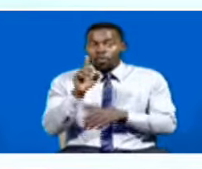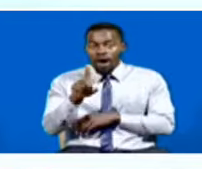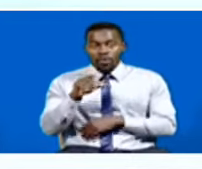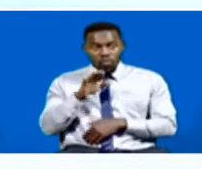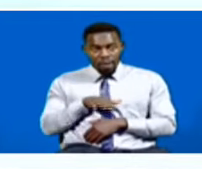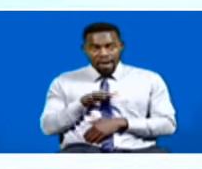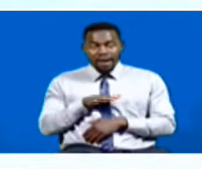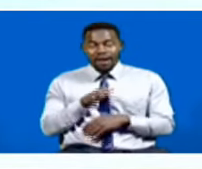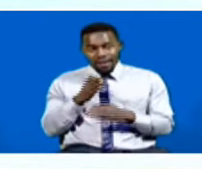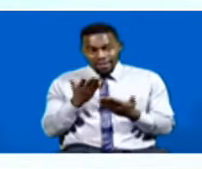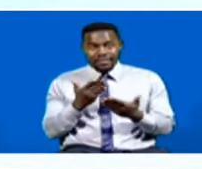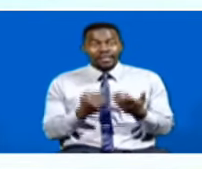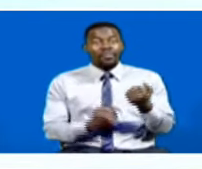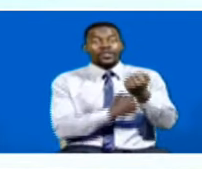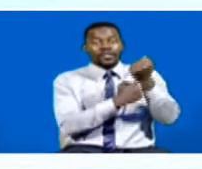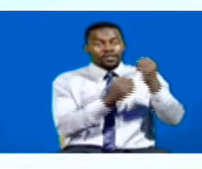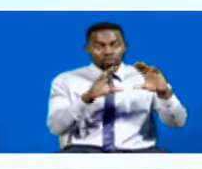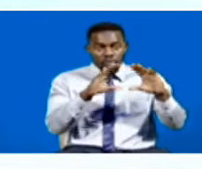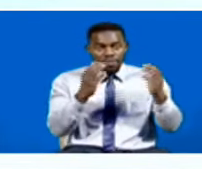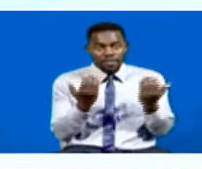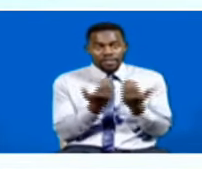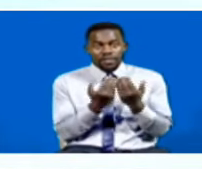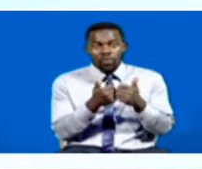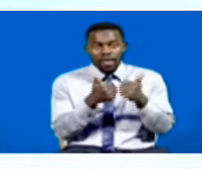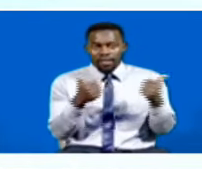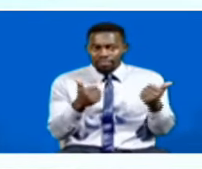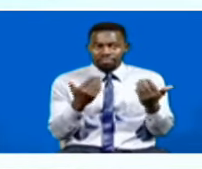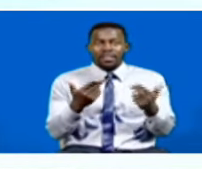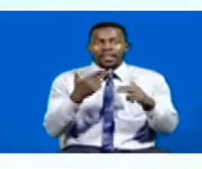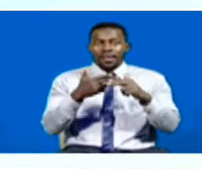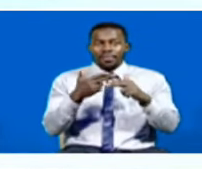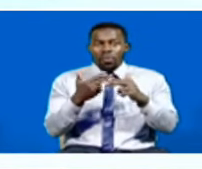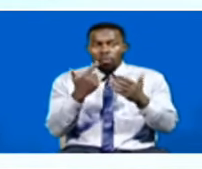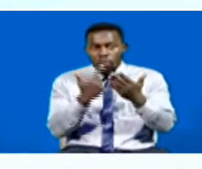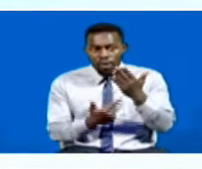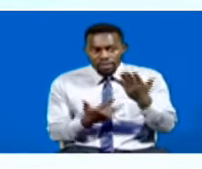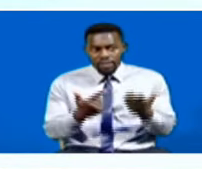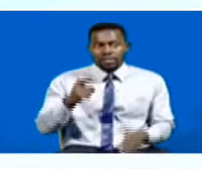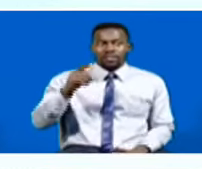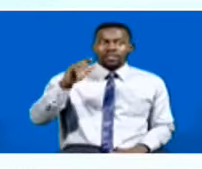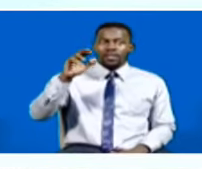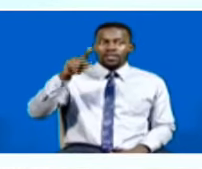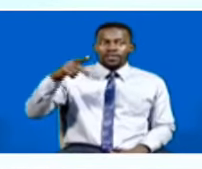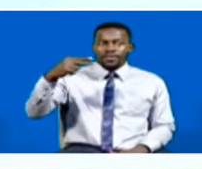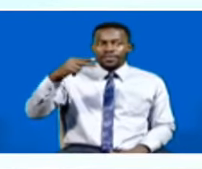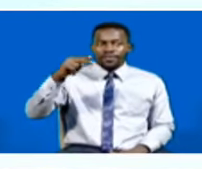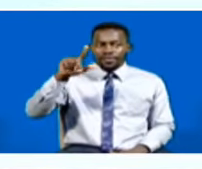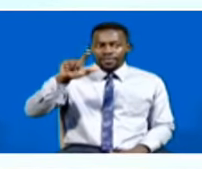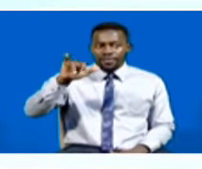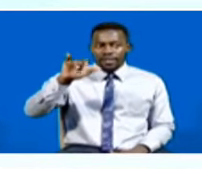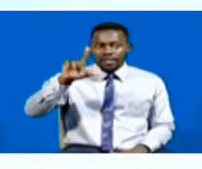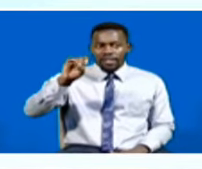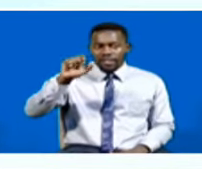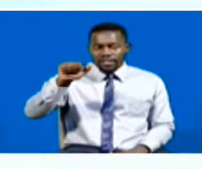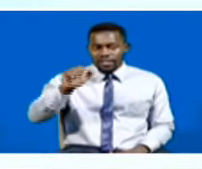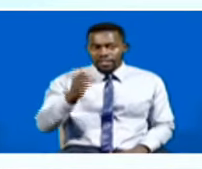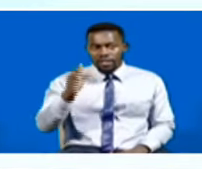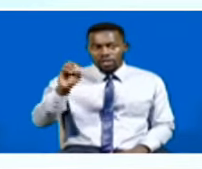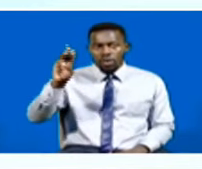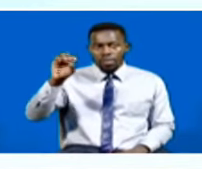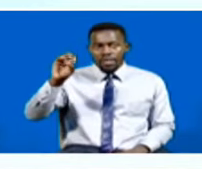jamii na sifa zao kutambuliwa duniani. Phylis Omido, ambaye ni mwanaharakati wa mazingira hivi